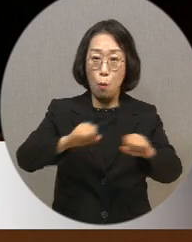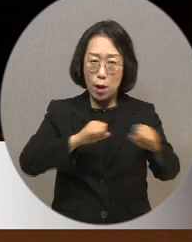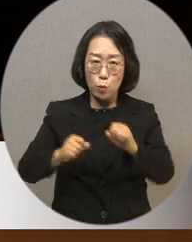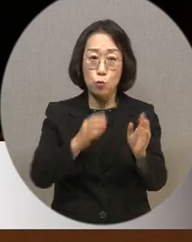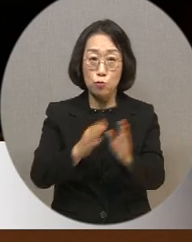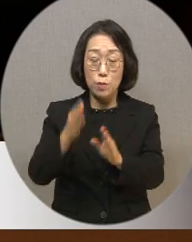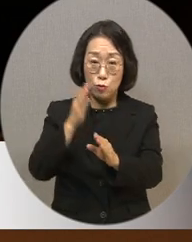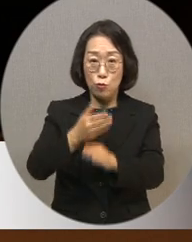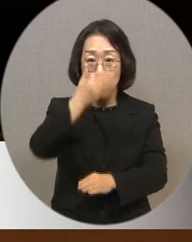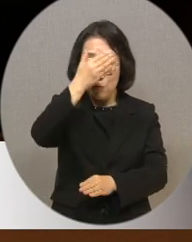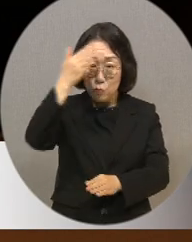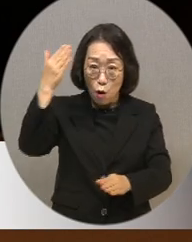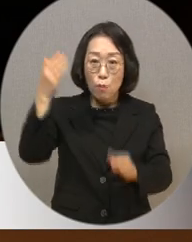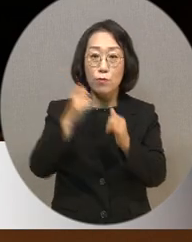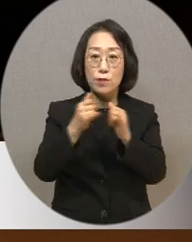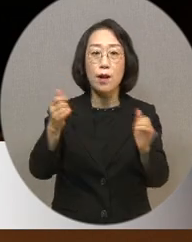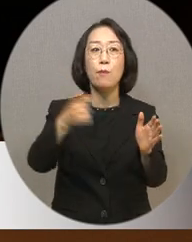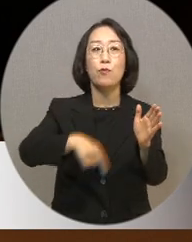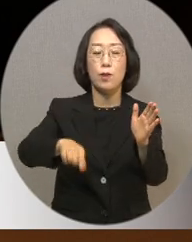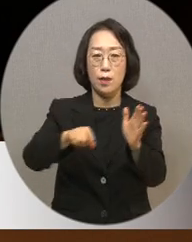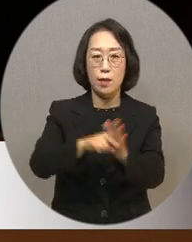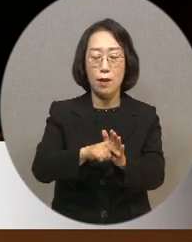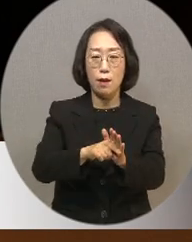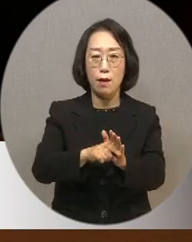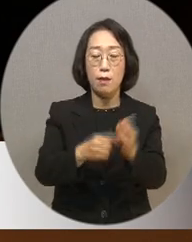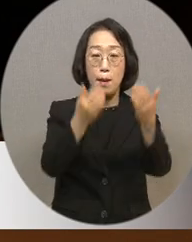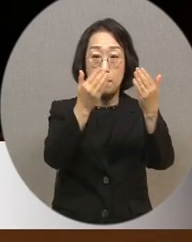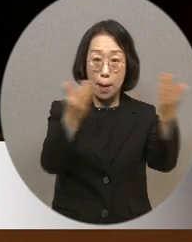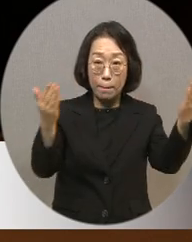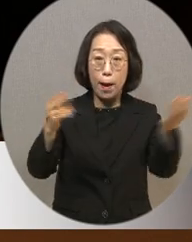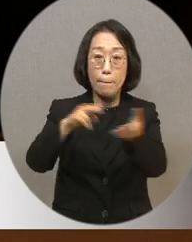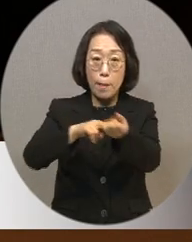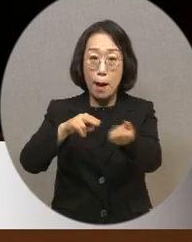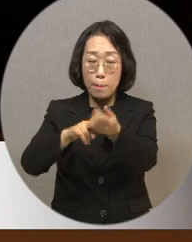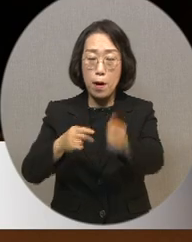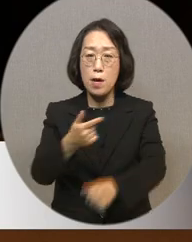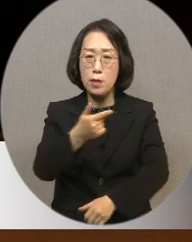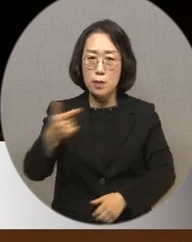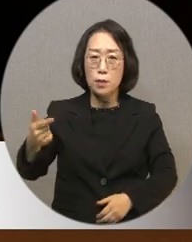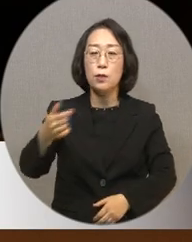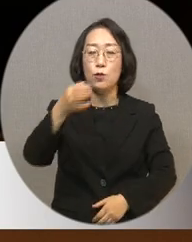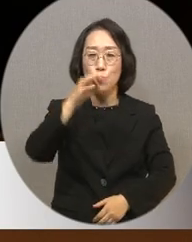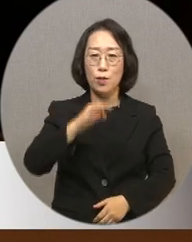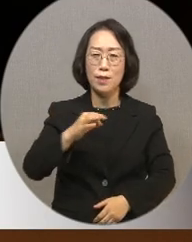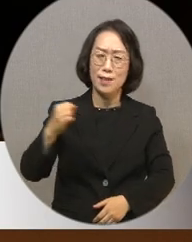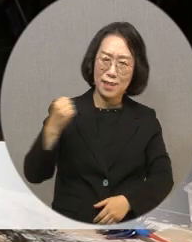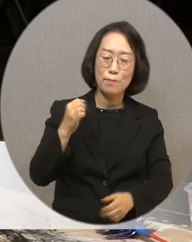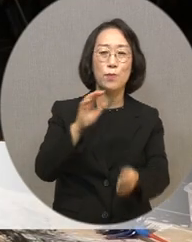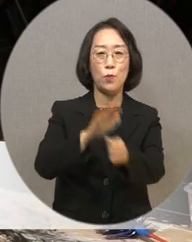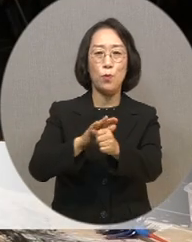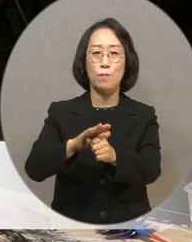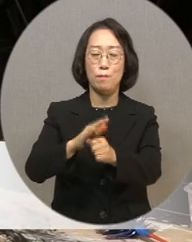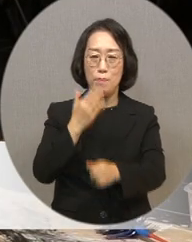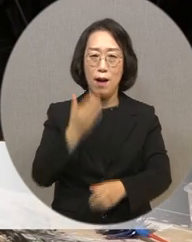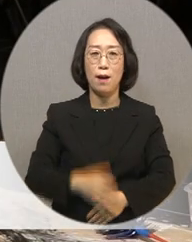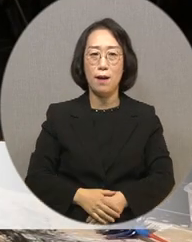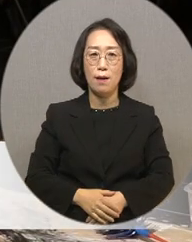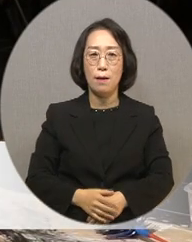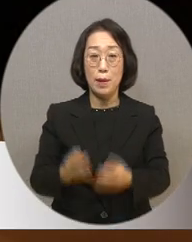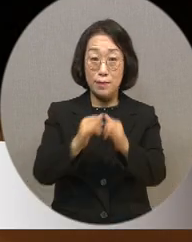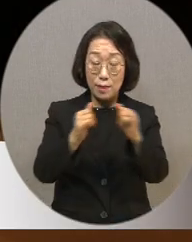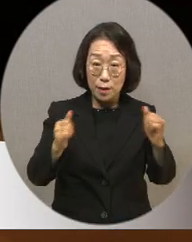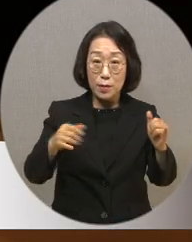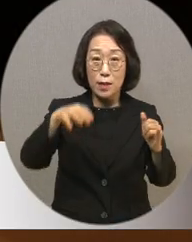준비하는 젊은 청년 작가들의 작품 전시기 판매는 큰 힘이 될 거라고 생각됩니다. 많은